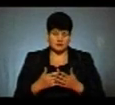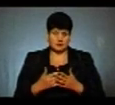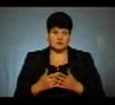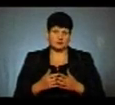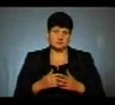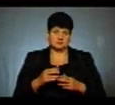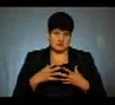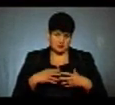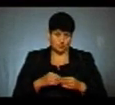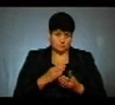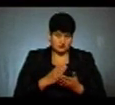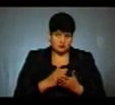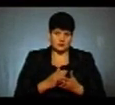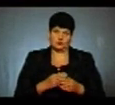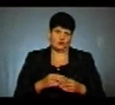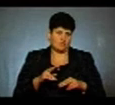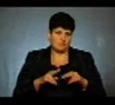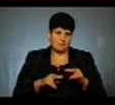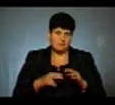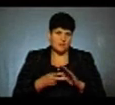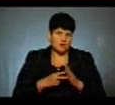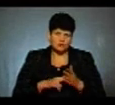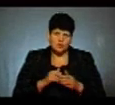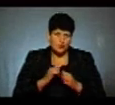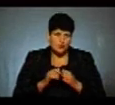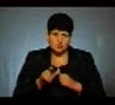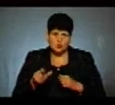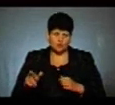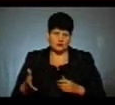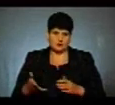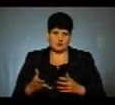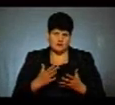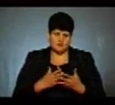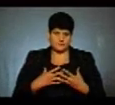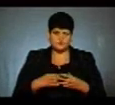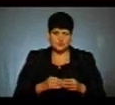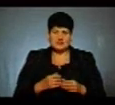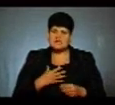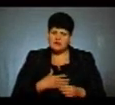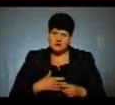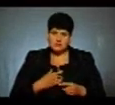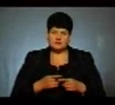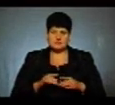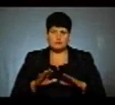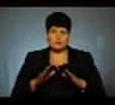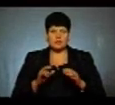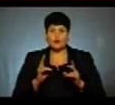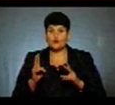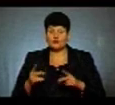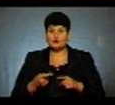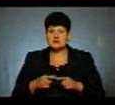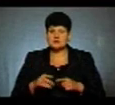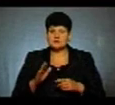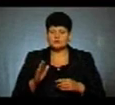планують будувати сім'ю, то планує кожна людина. І дуже важливо в цей момент для когось, можливо, він вже